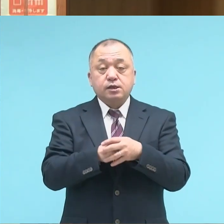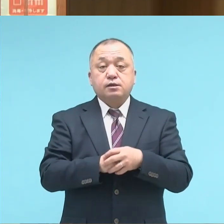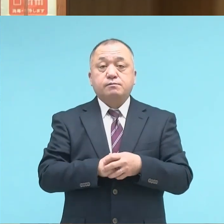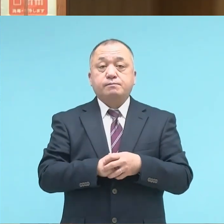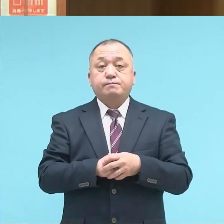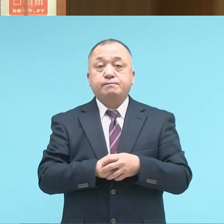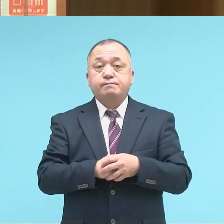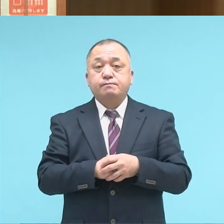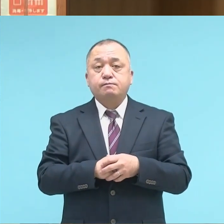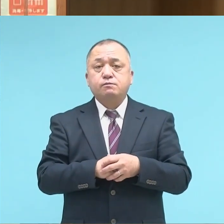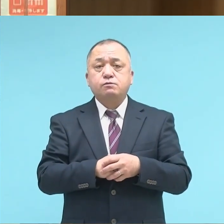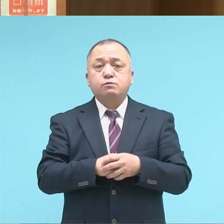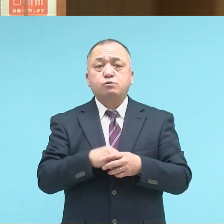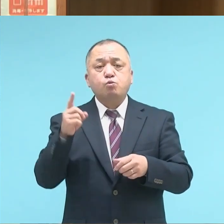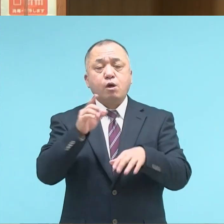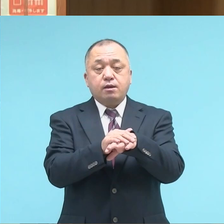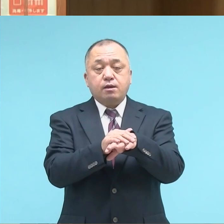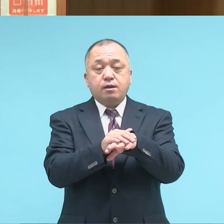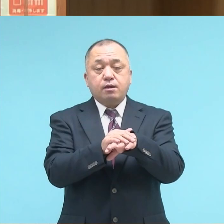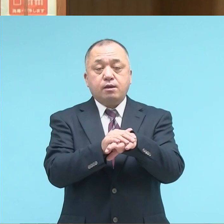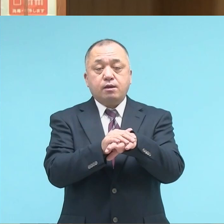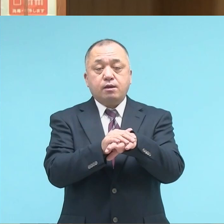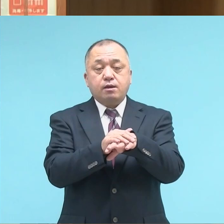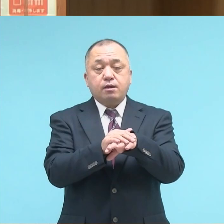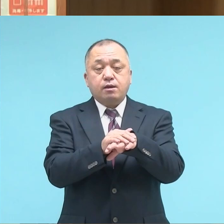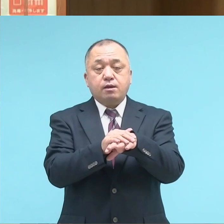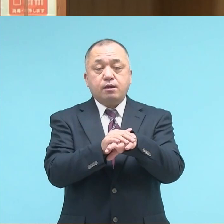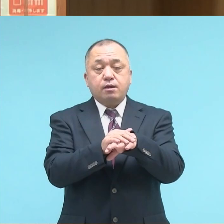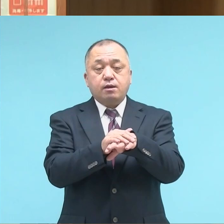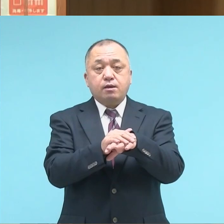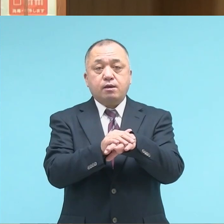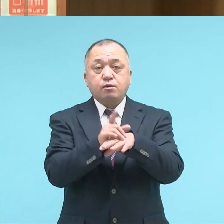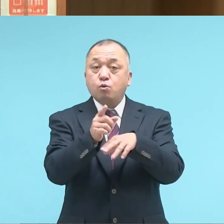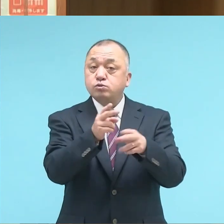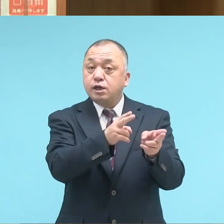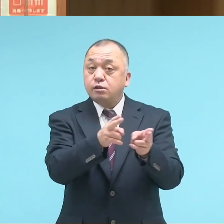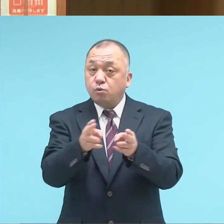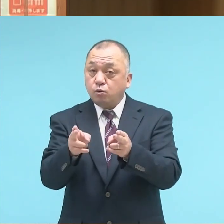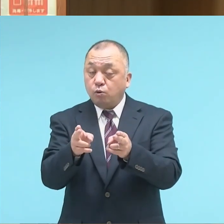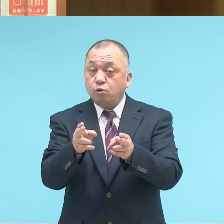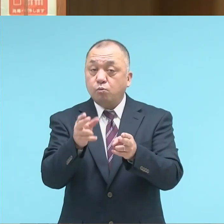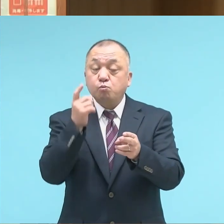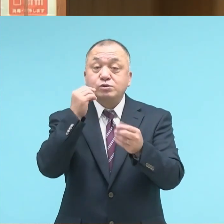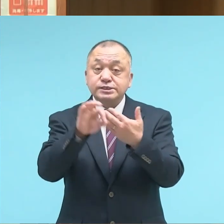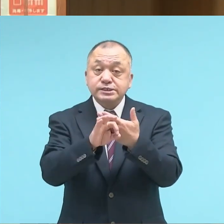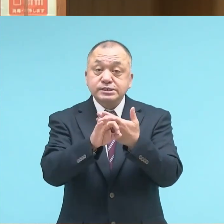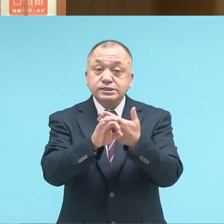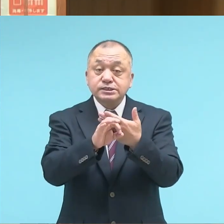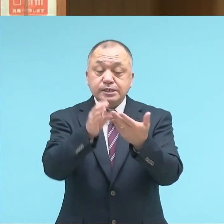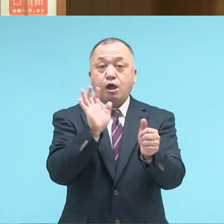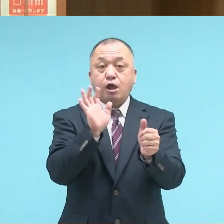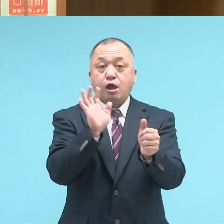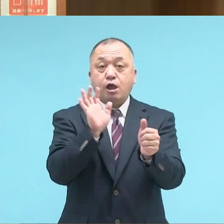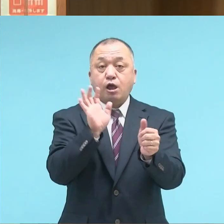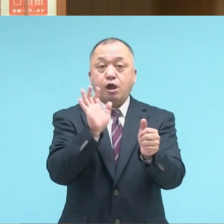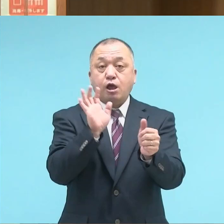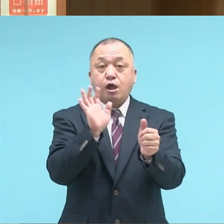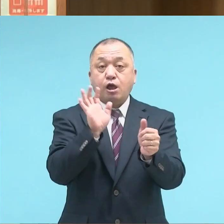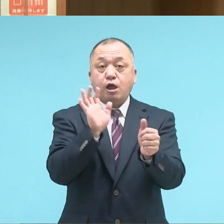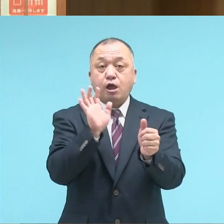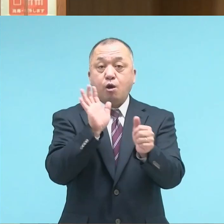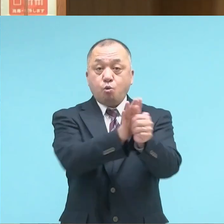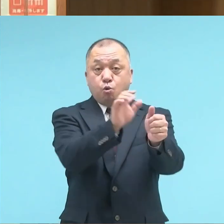に、どういった形でこの、制度上ですね、例えば停止したときにフォローしていくのかとか。そういう